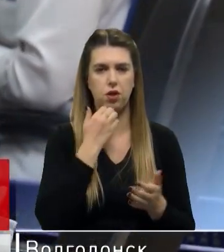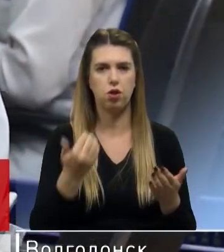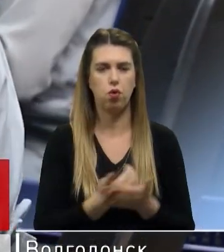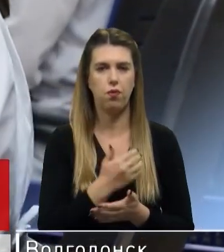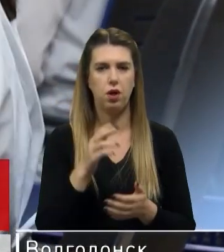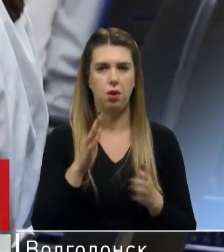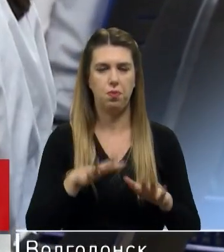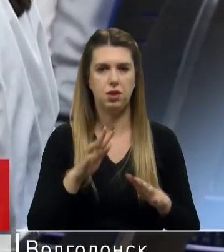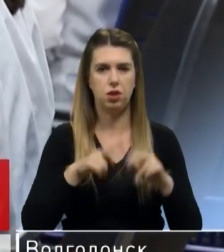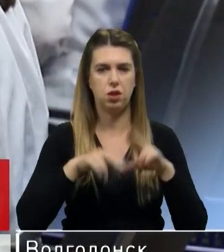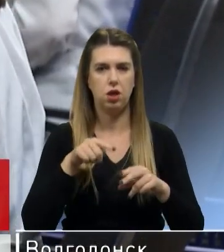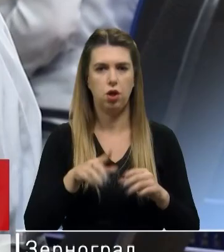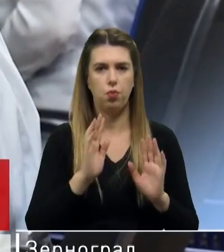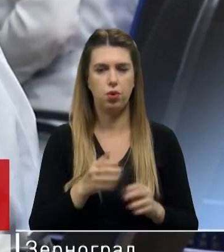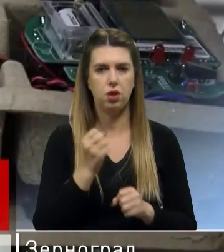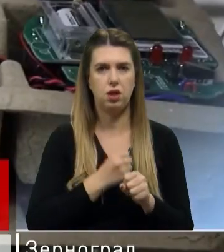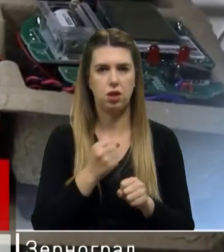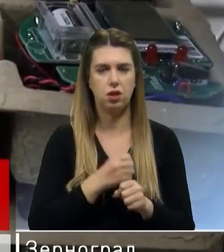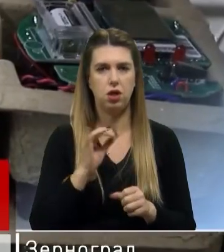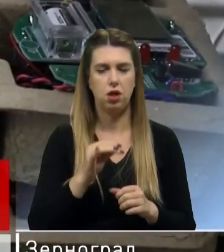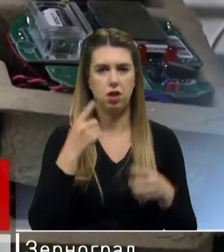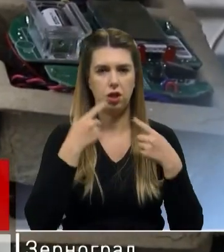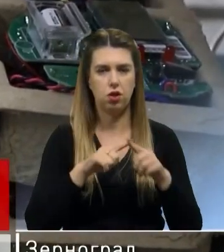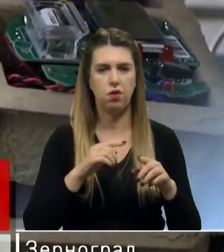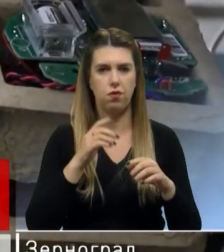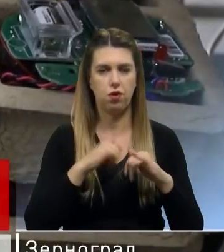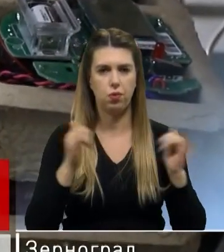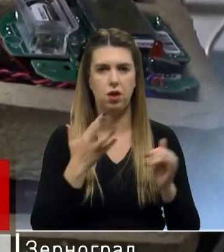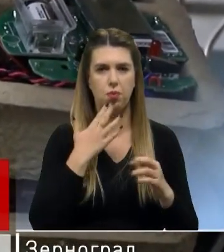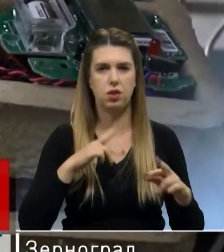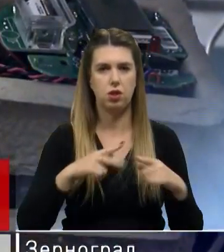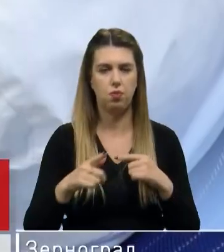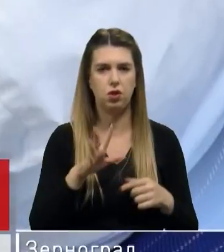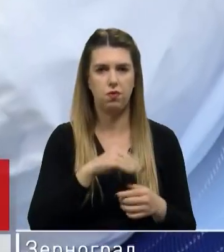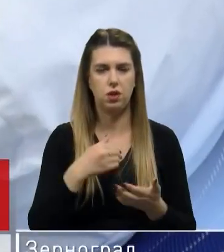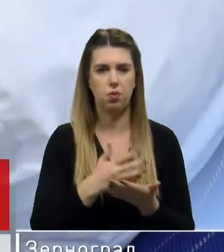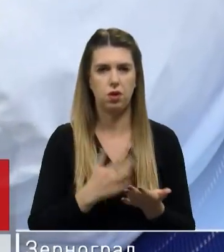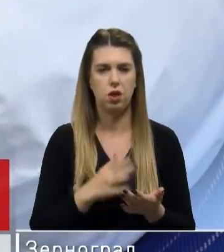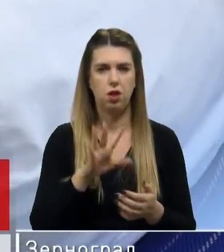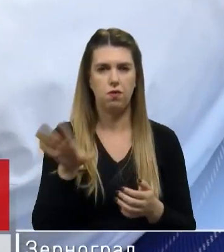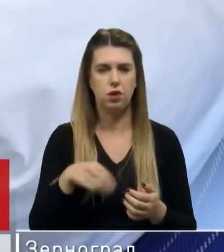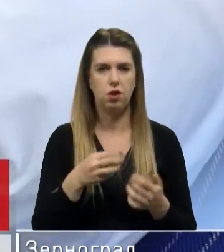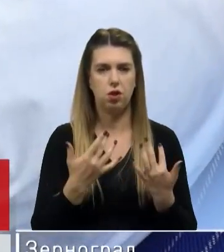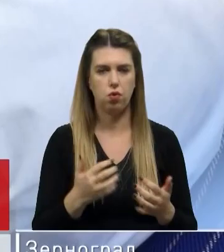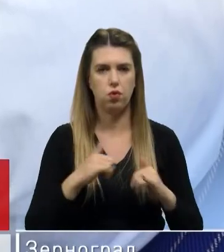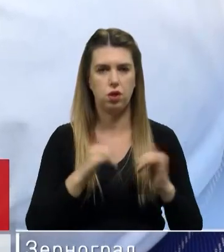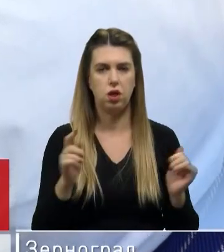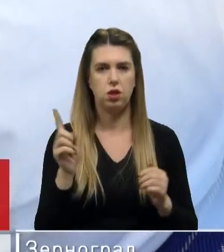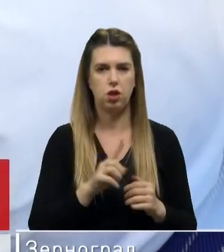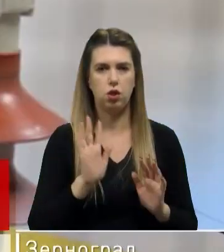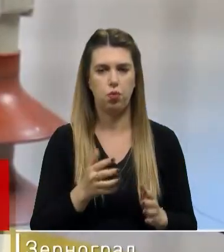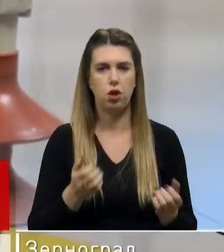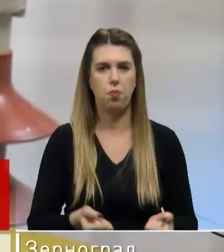новому корпусу производства. Там же будут изготавливаться и более технологичные импортозамещающие детали. Продукция широко востребована, значит,